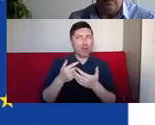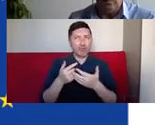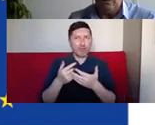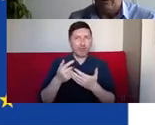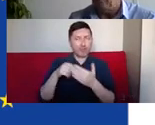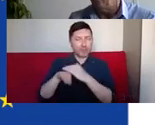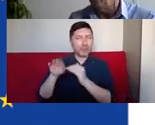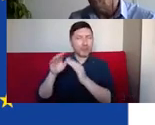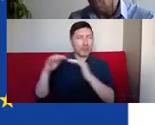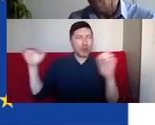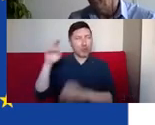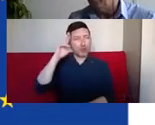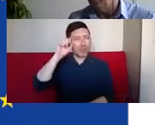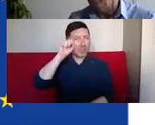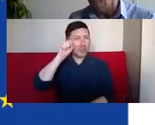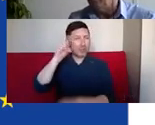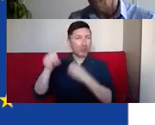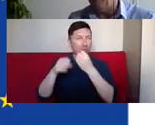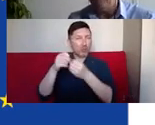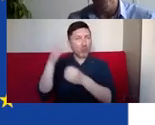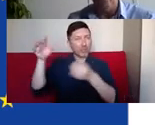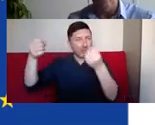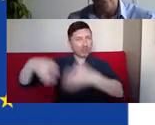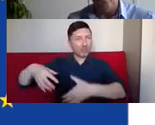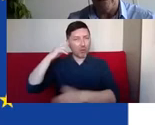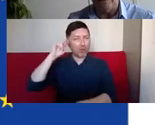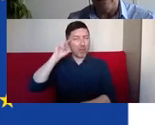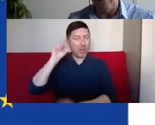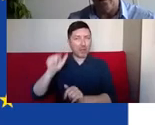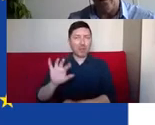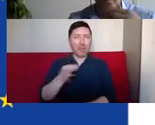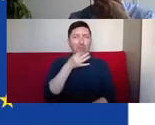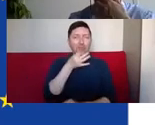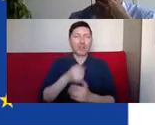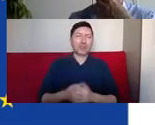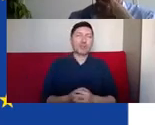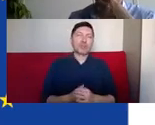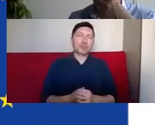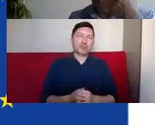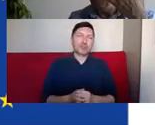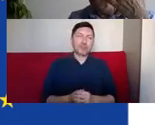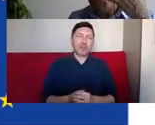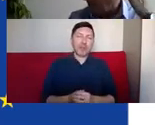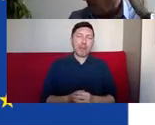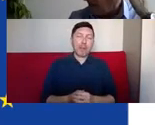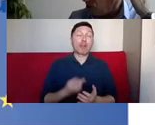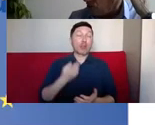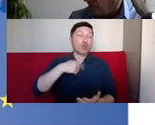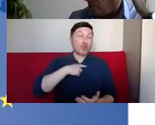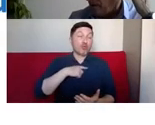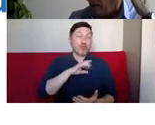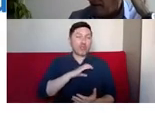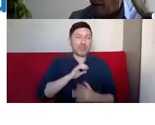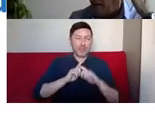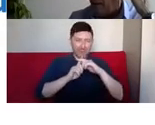et puis d'autres événements en Europe qui devraient se mettre en place. C'est en tout cas ce que nous, on essaie de promouvoir. Et alors, pour terminer, je vais